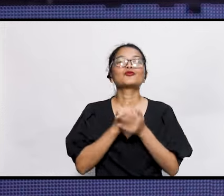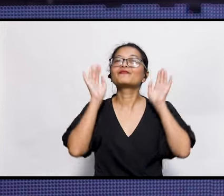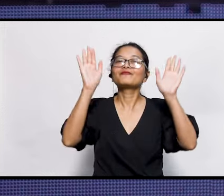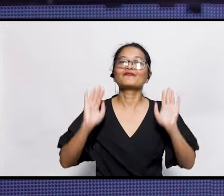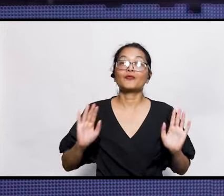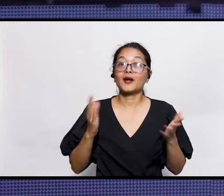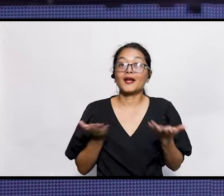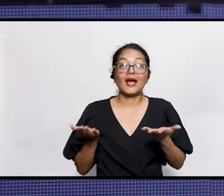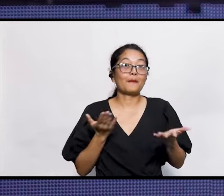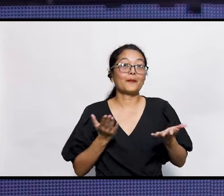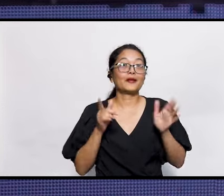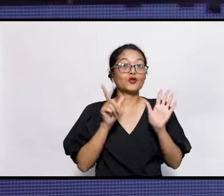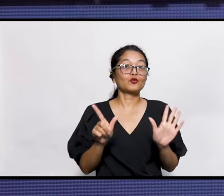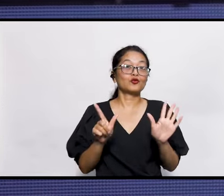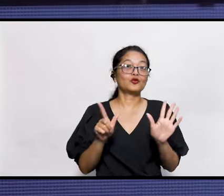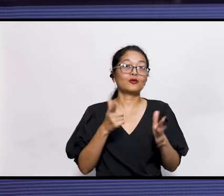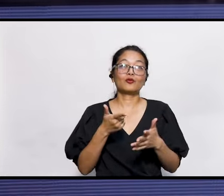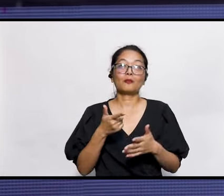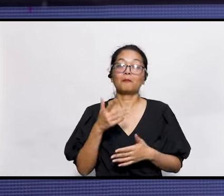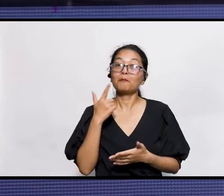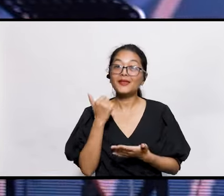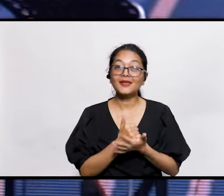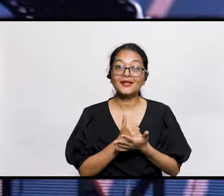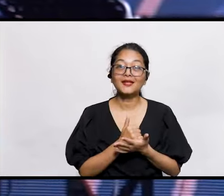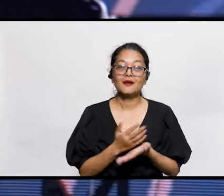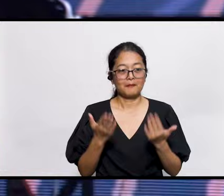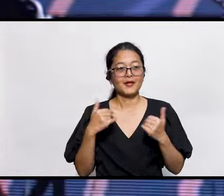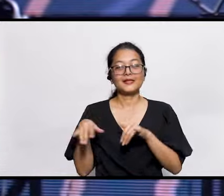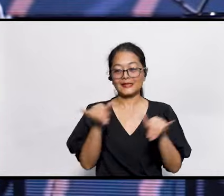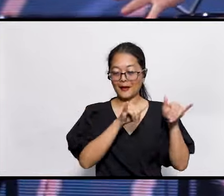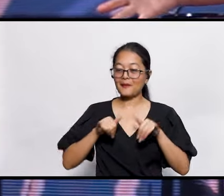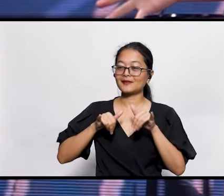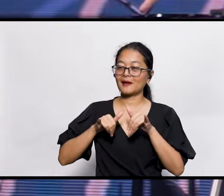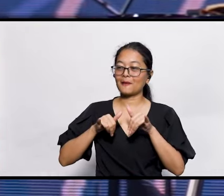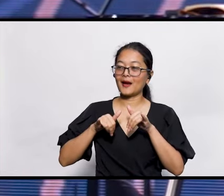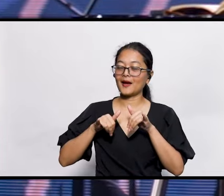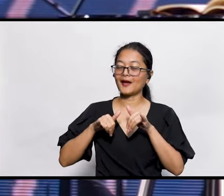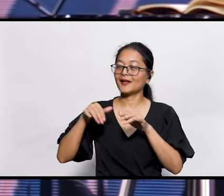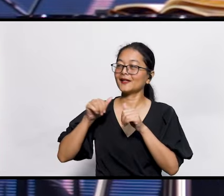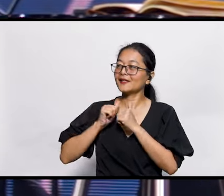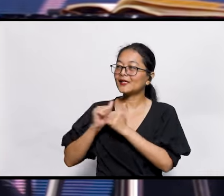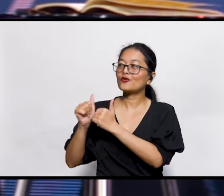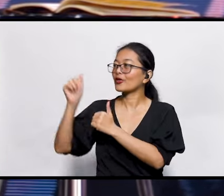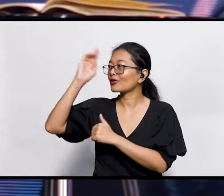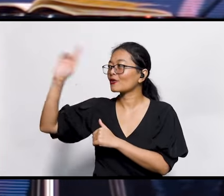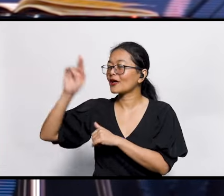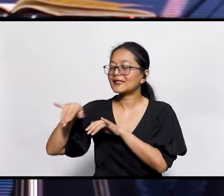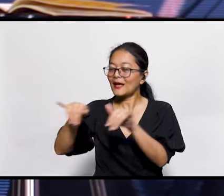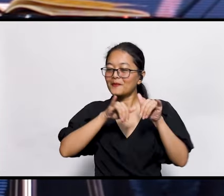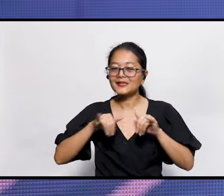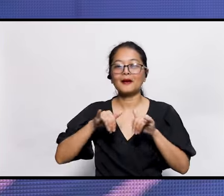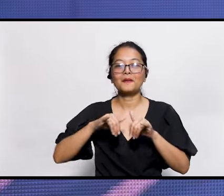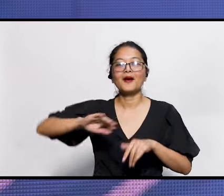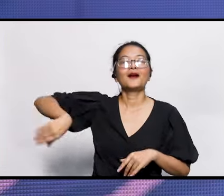sabbat maybe playful With God playful bersama-sama dengan Tuhan bersama the whole Family